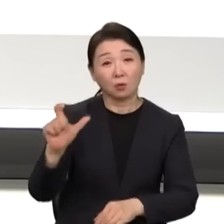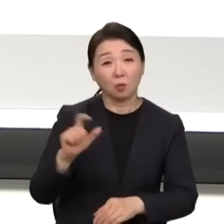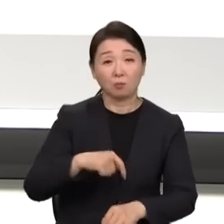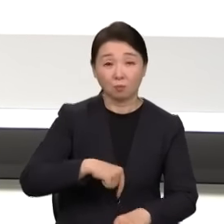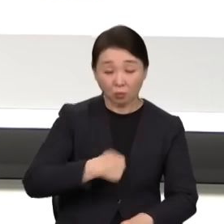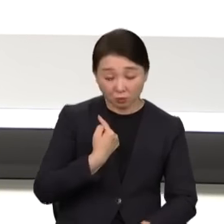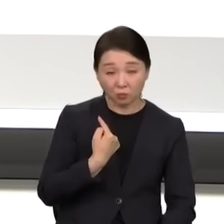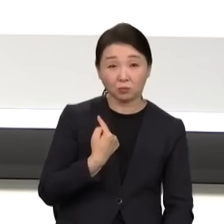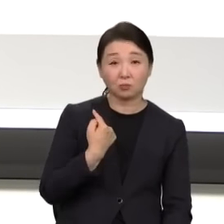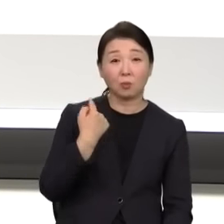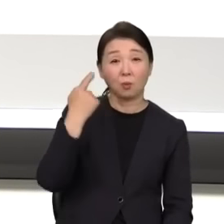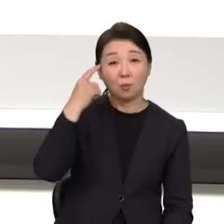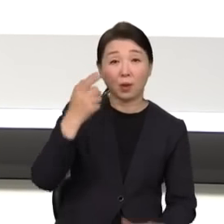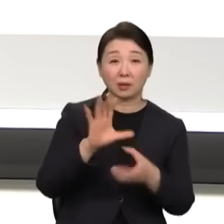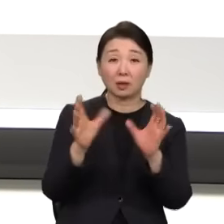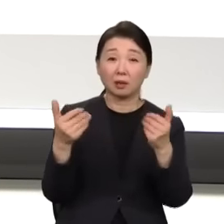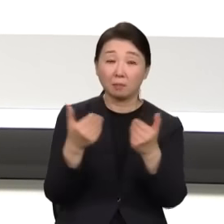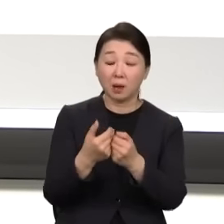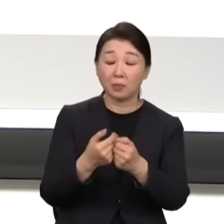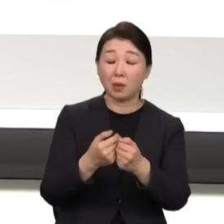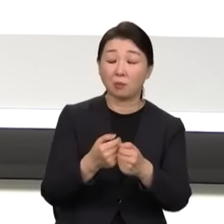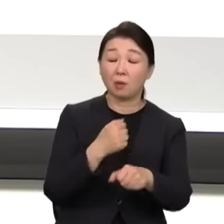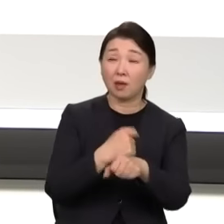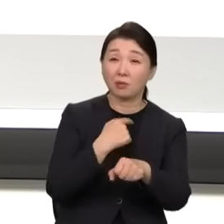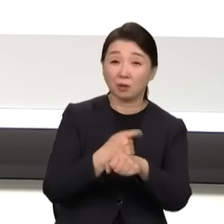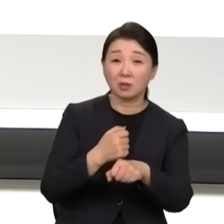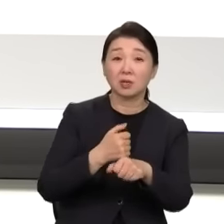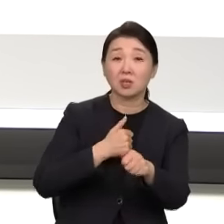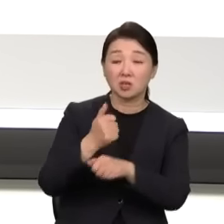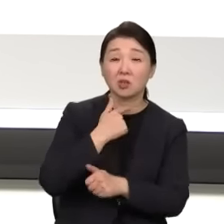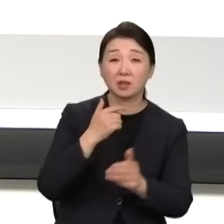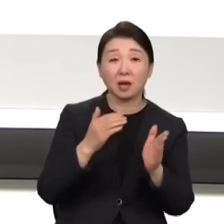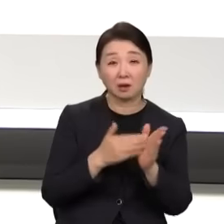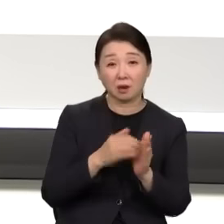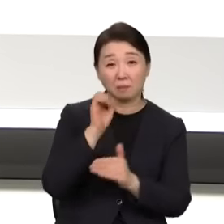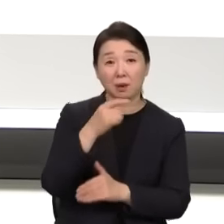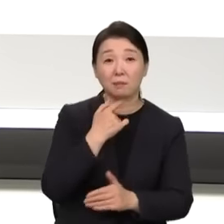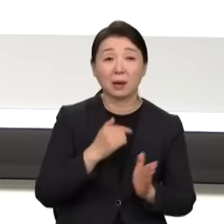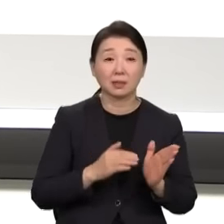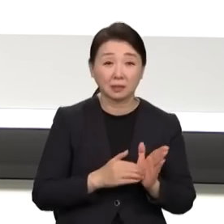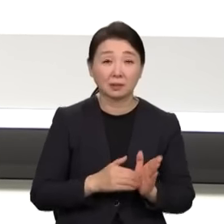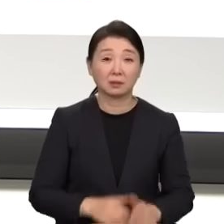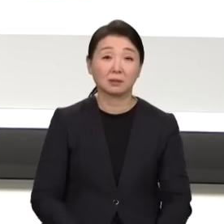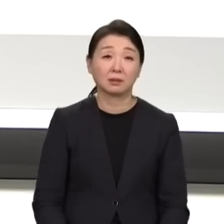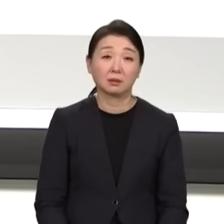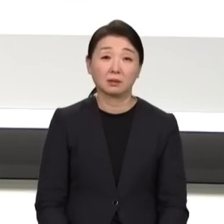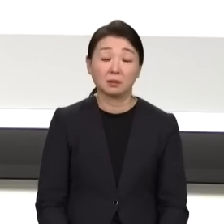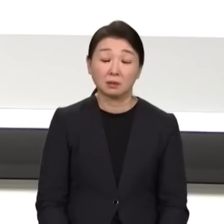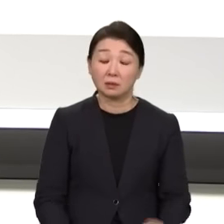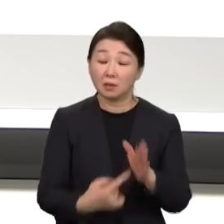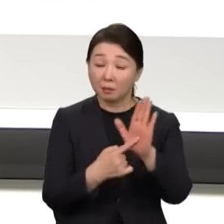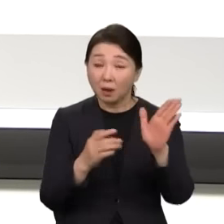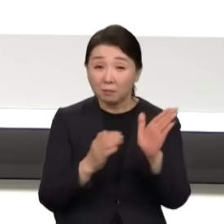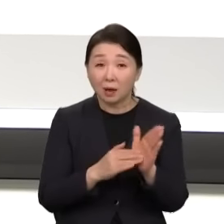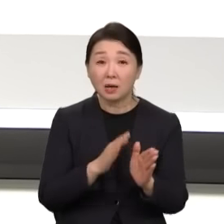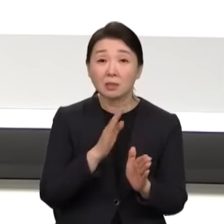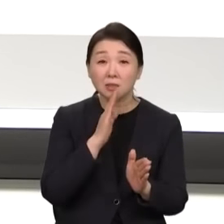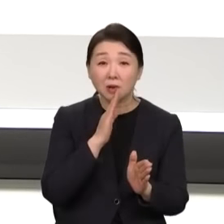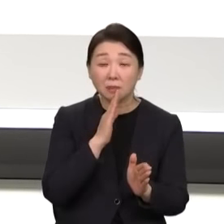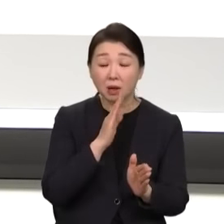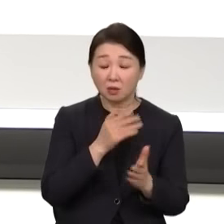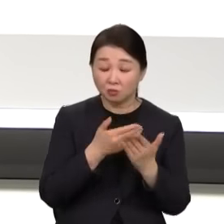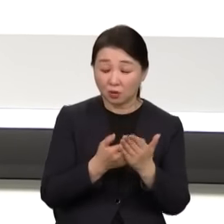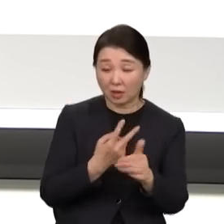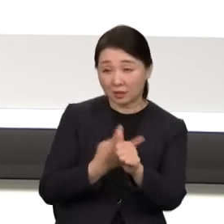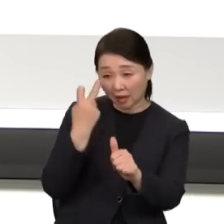스스로가 당과 반대로만 했더니 이기더라 이기더라 이렇게 얘기한 적이 있습니다 자 그런데 이렇게 밝히고도 정작 더 엄중한